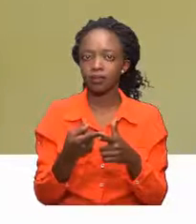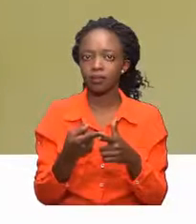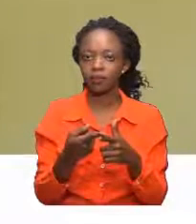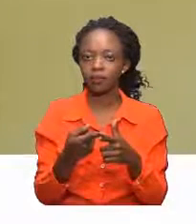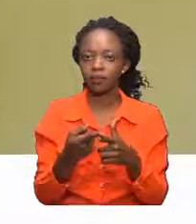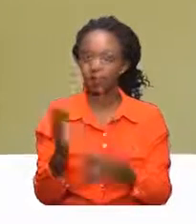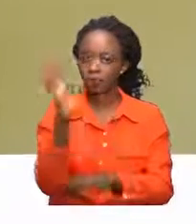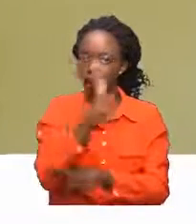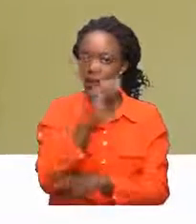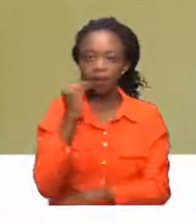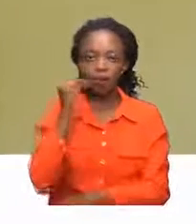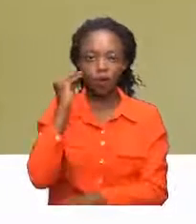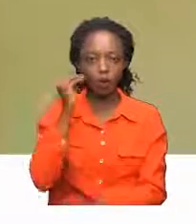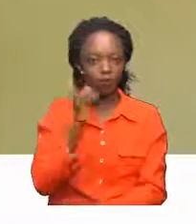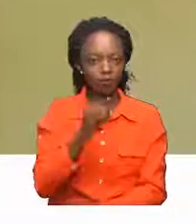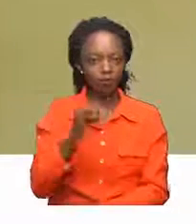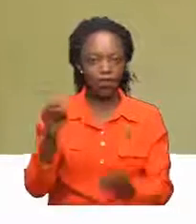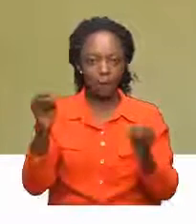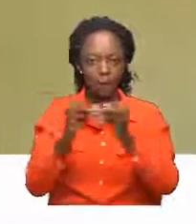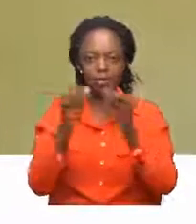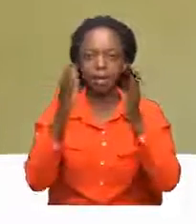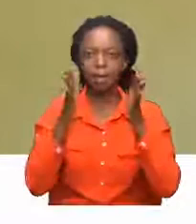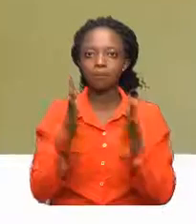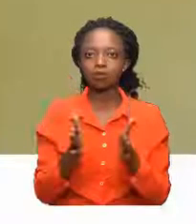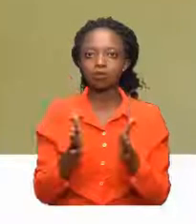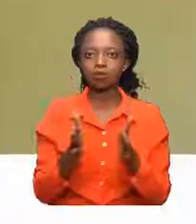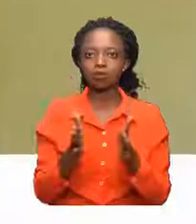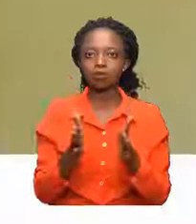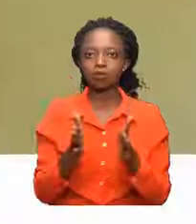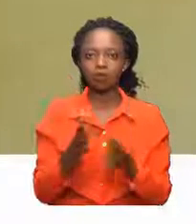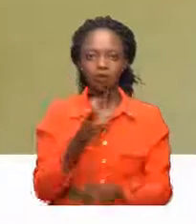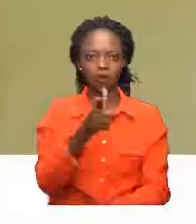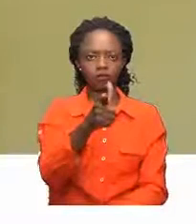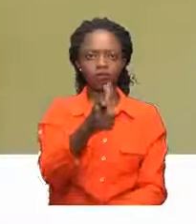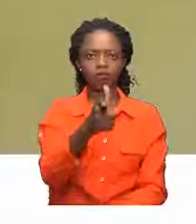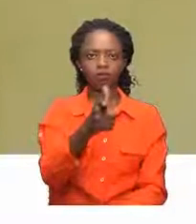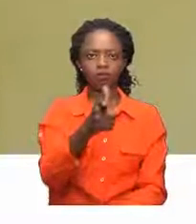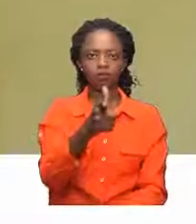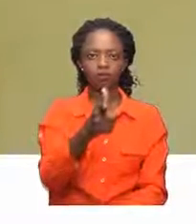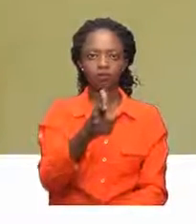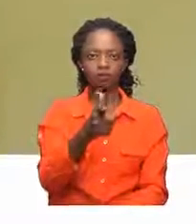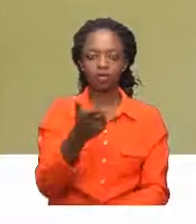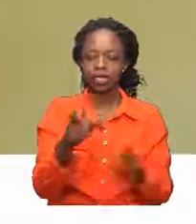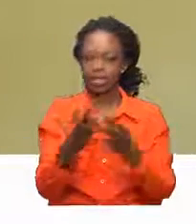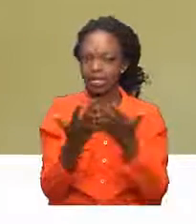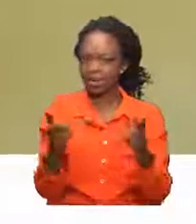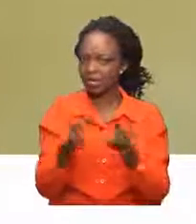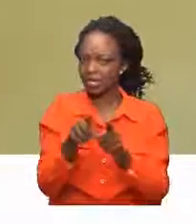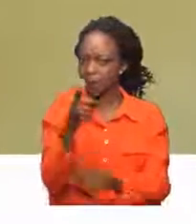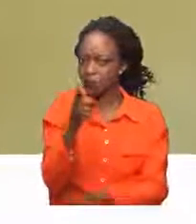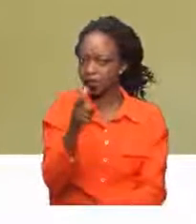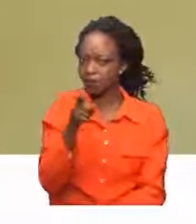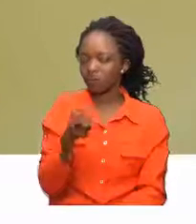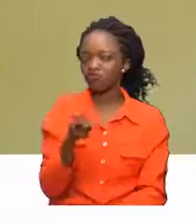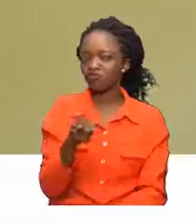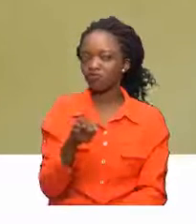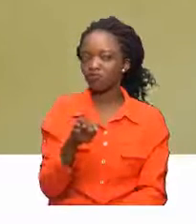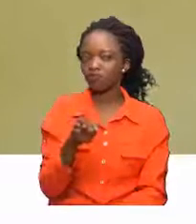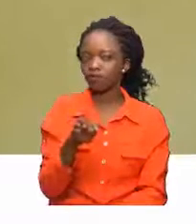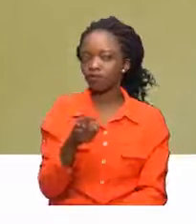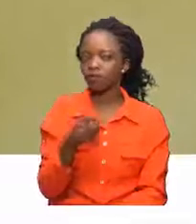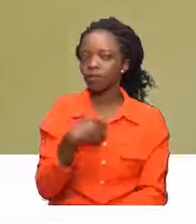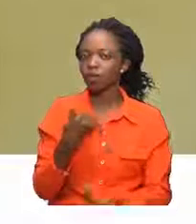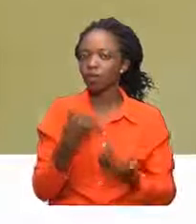kurudi sasa nyumbani, nakutana mtu amenipoint hivi na kitu kama bunduki. Sasa